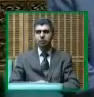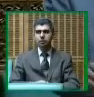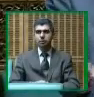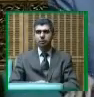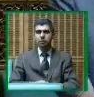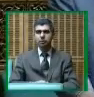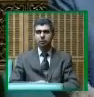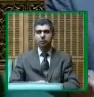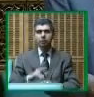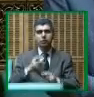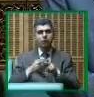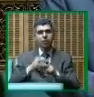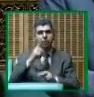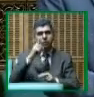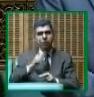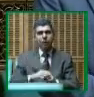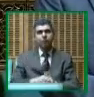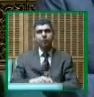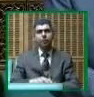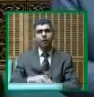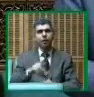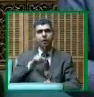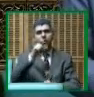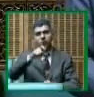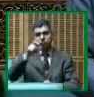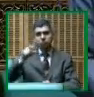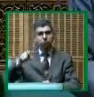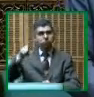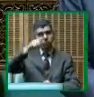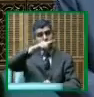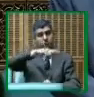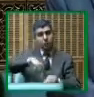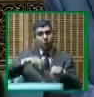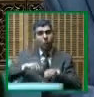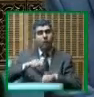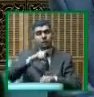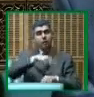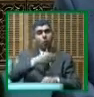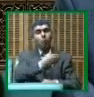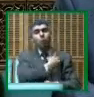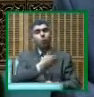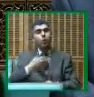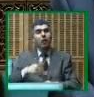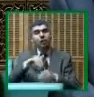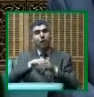طيب، صح الرحيم سيد الرئيس، السادة الوزراء، السادة المستشارين.